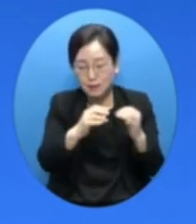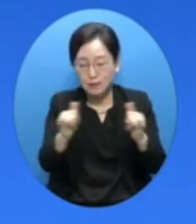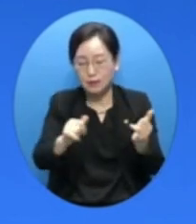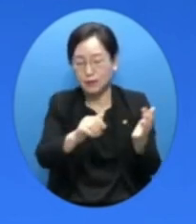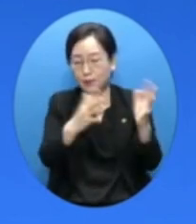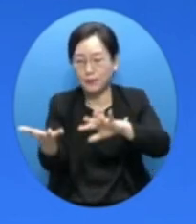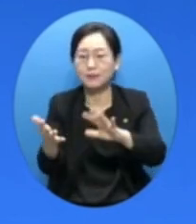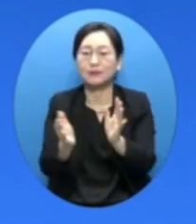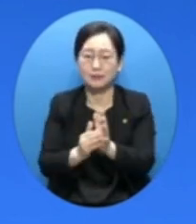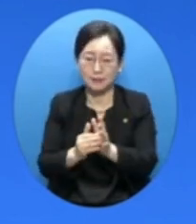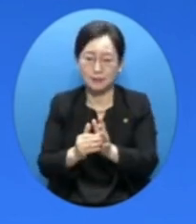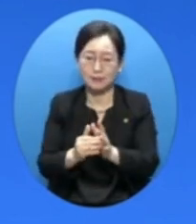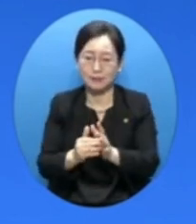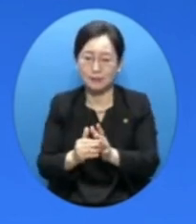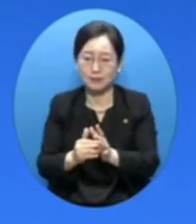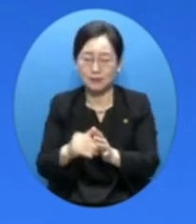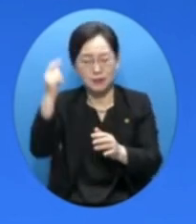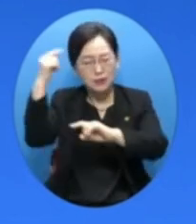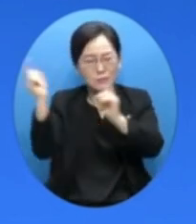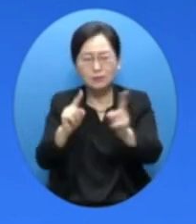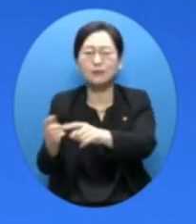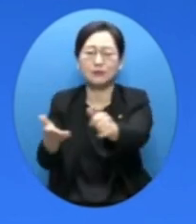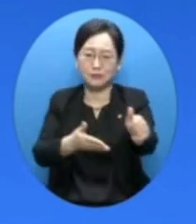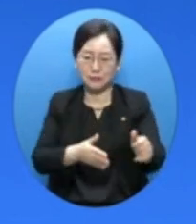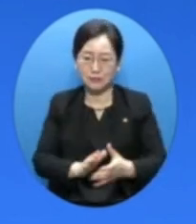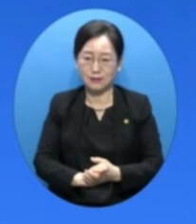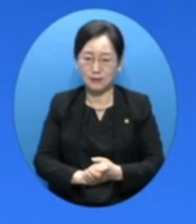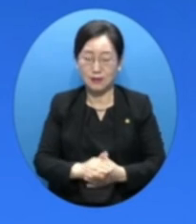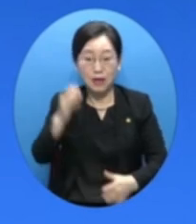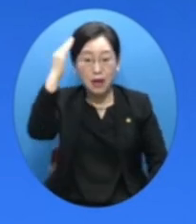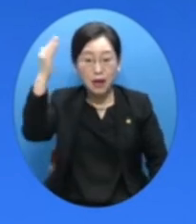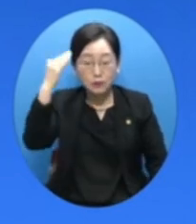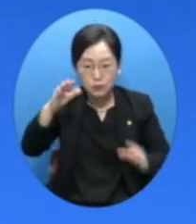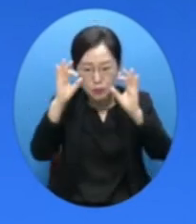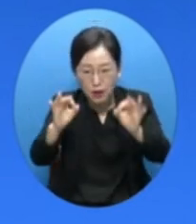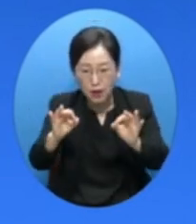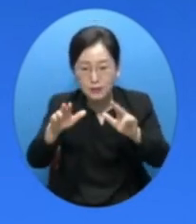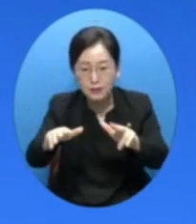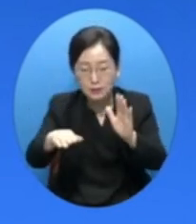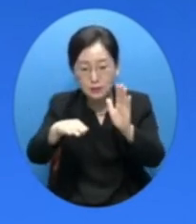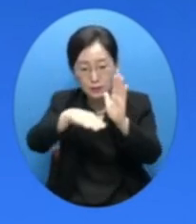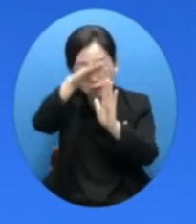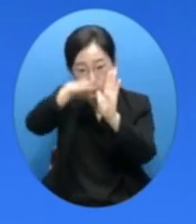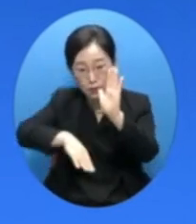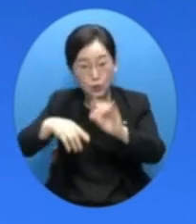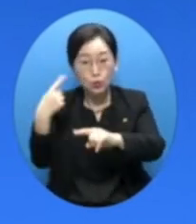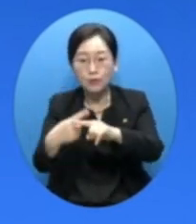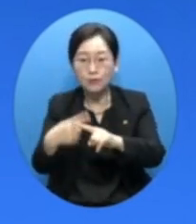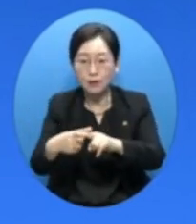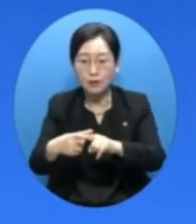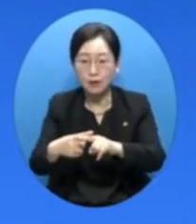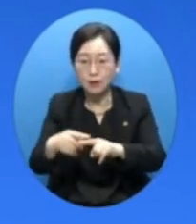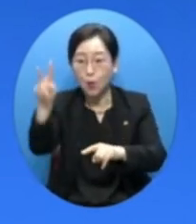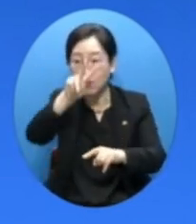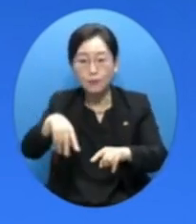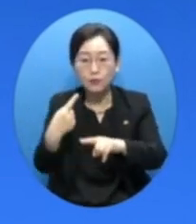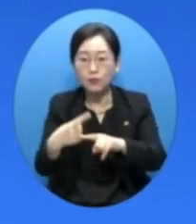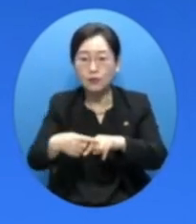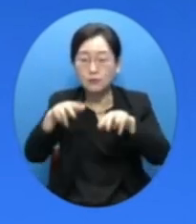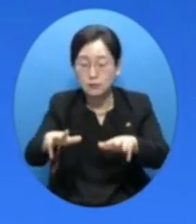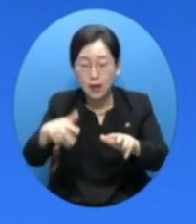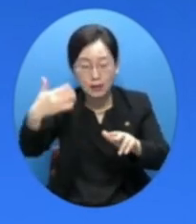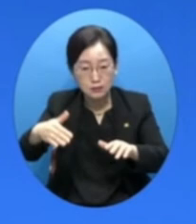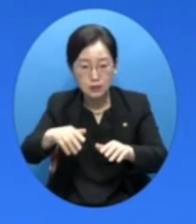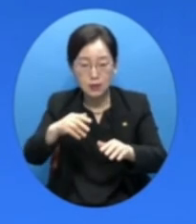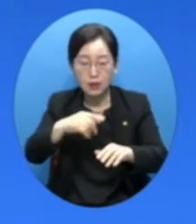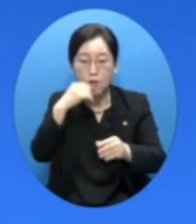희생되었습니다. 정신 차려야 됩니다. 우리 대한민국이 전 세계 유일한 분단국가인데 아직도 이 공산주의자들이